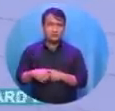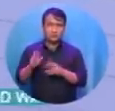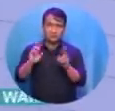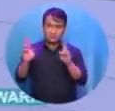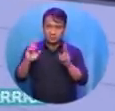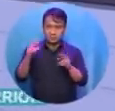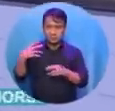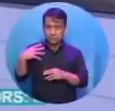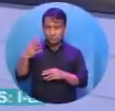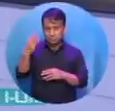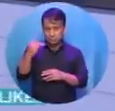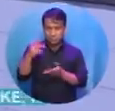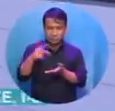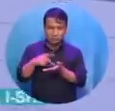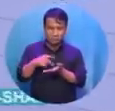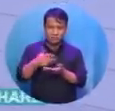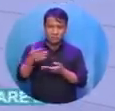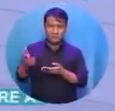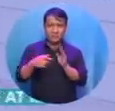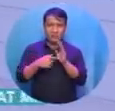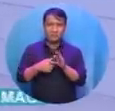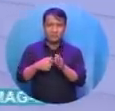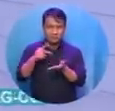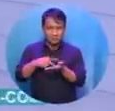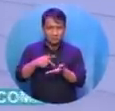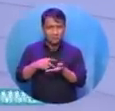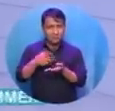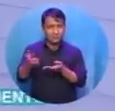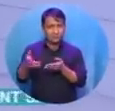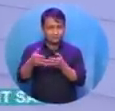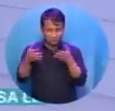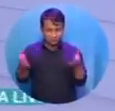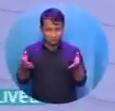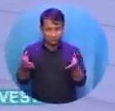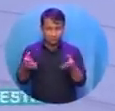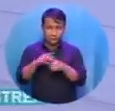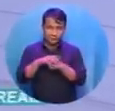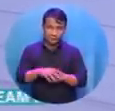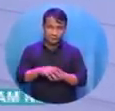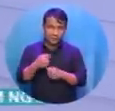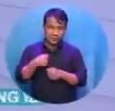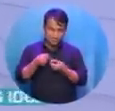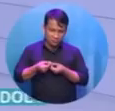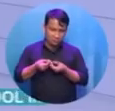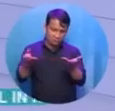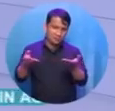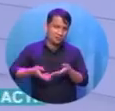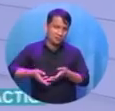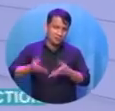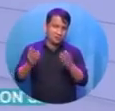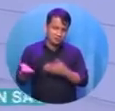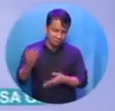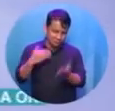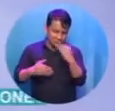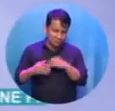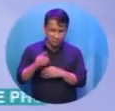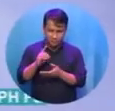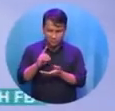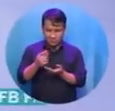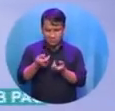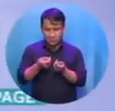to. Kasi ang kukulit nyo, kaya sa sobrang kulit nyo, kaysa ma-stress ako, pagbigyan ko na lang kayo, pasok, dial